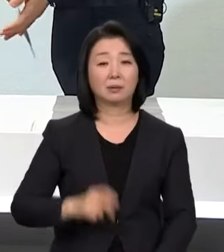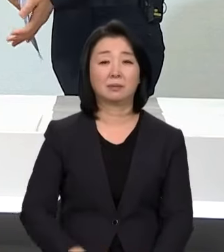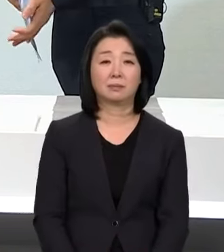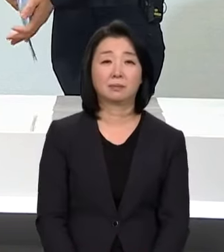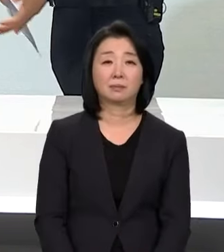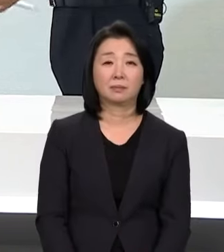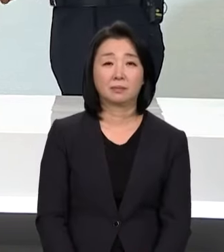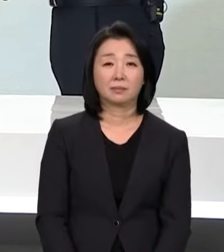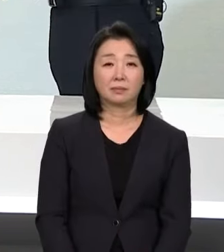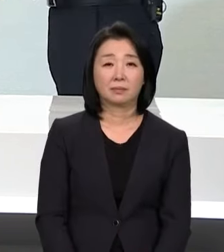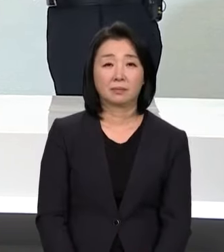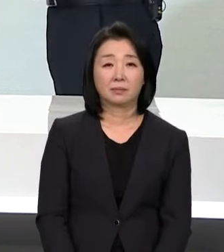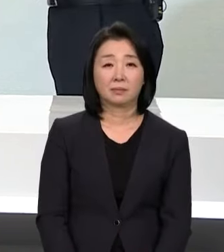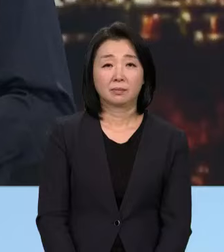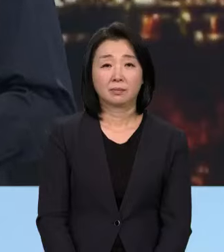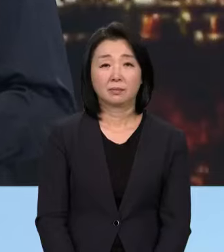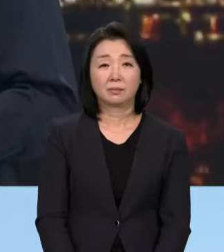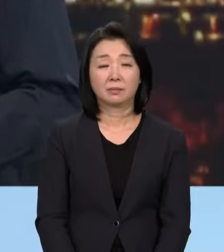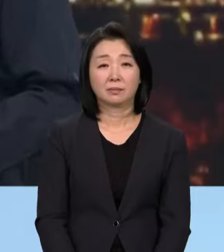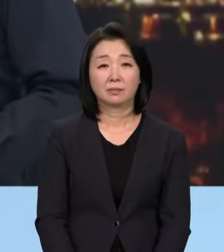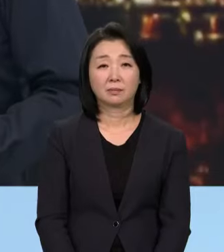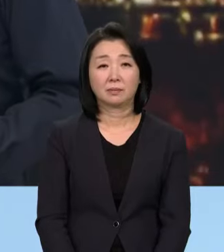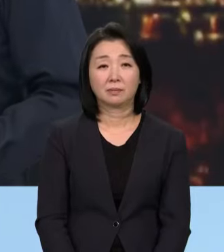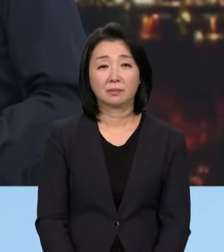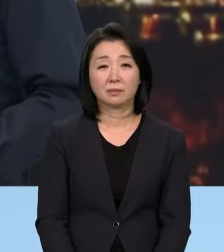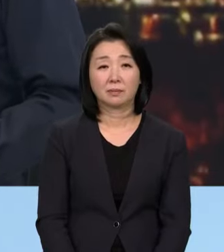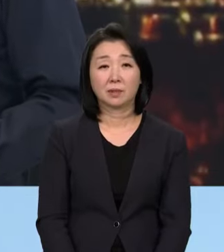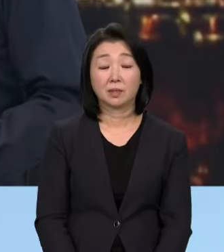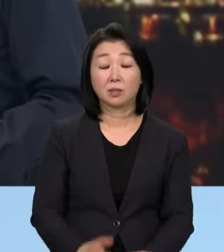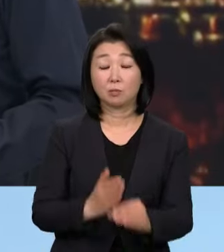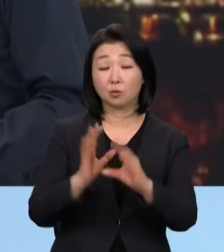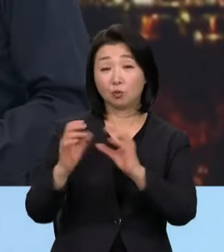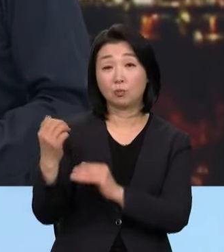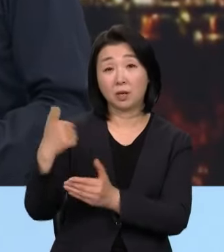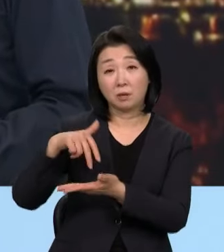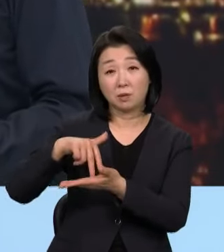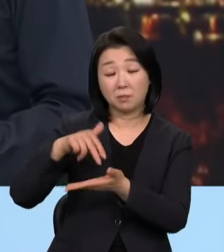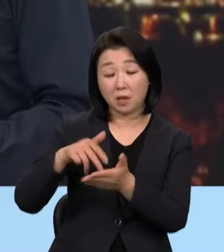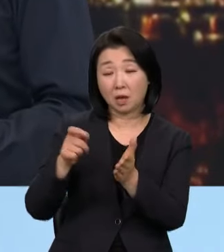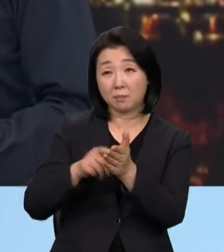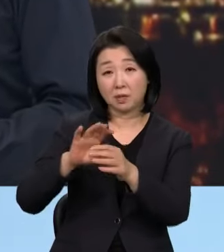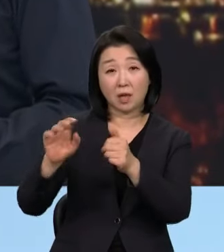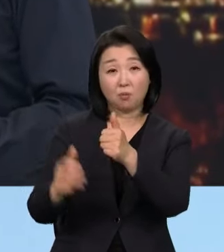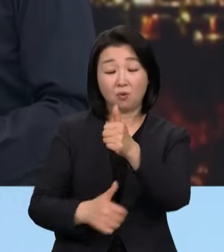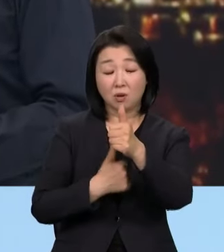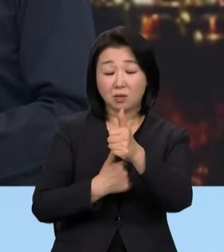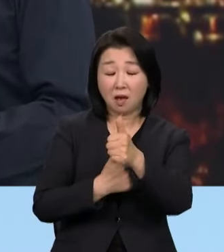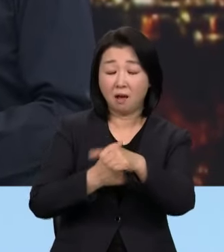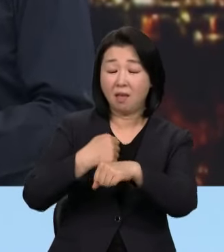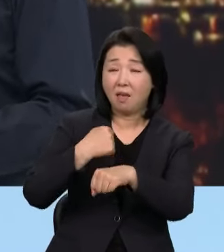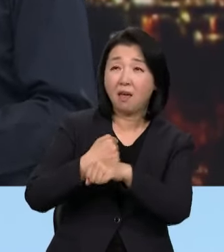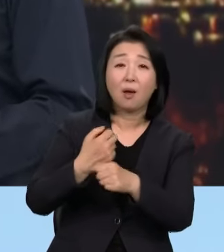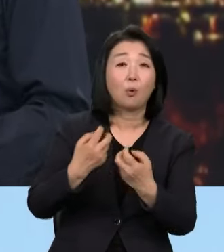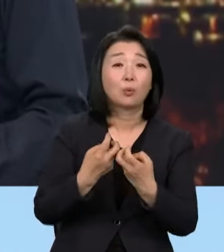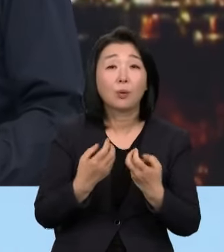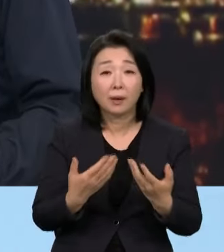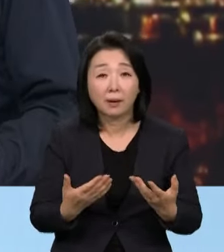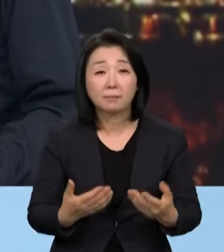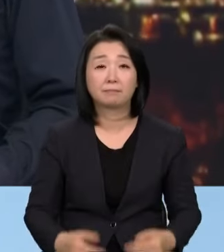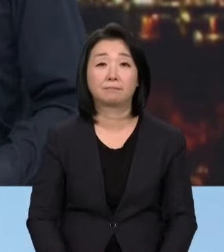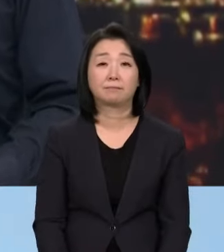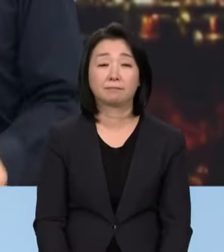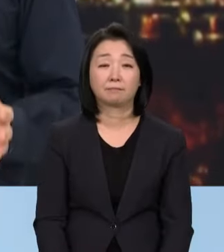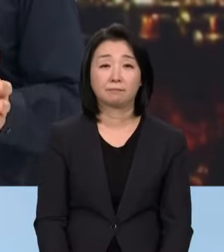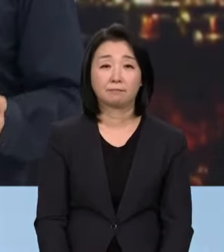전망이 나오고 있습니다네 뭐 이런 가운데 뭐 국민의 힘에서는 좀 비대위 어떻게 하겠다 뭐 이런 얘기들이 나오고 있잖아요 자 그래서